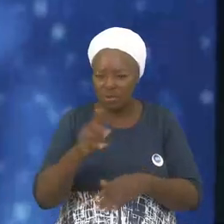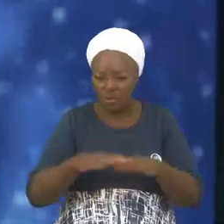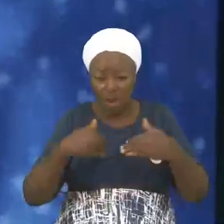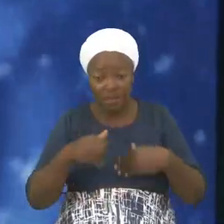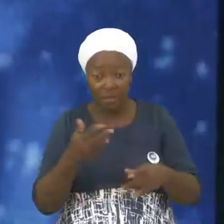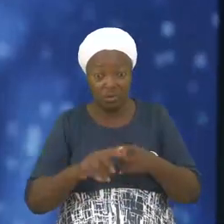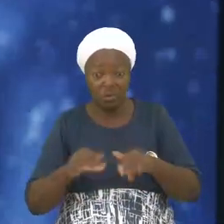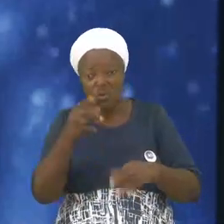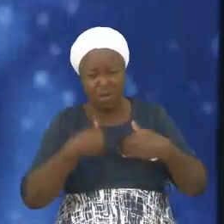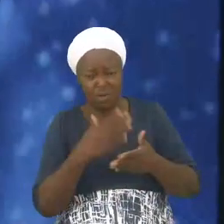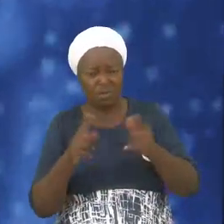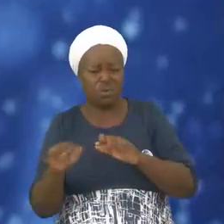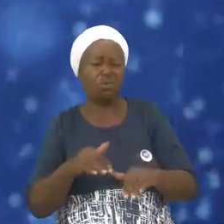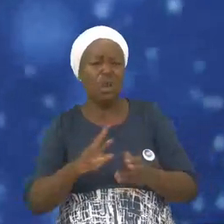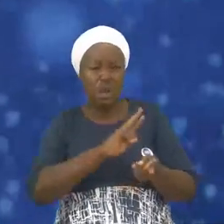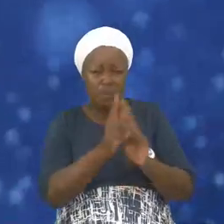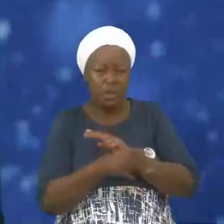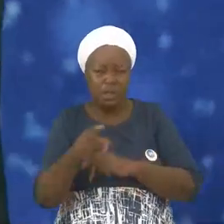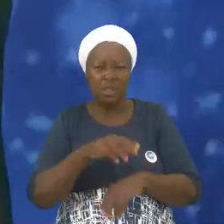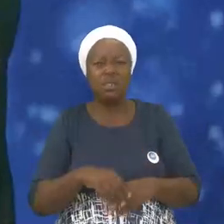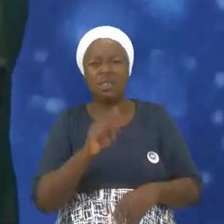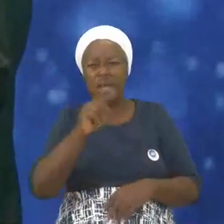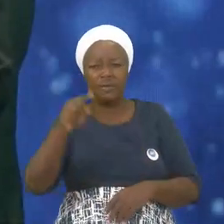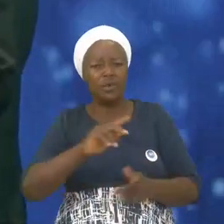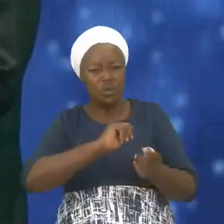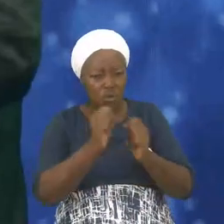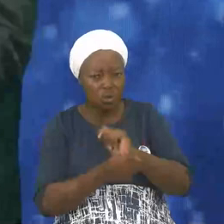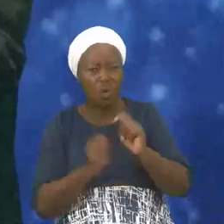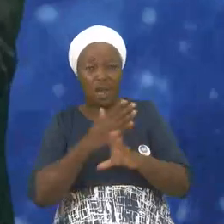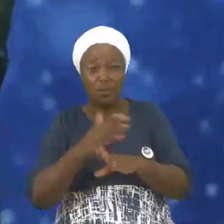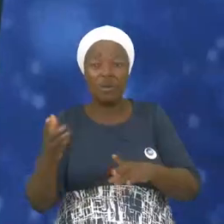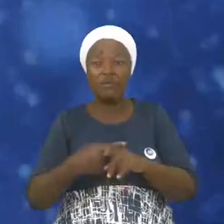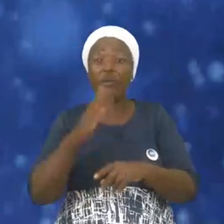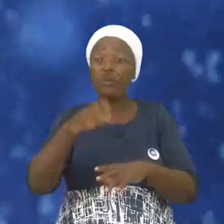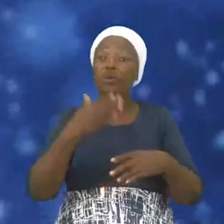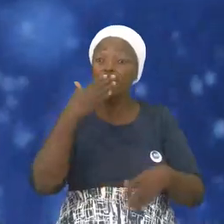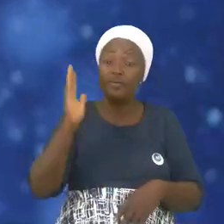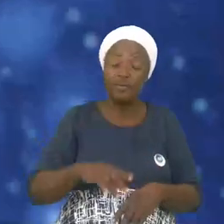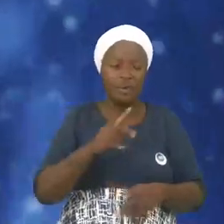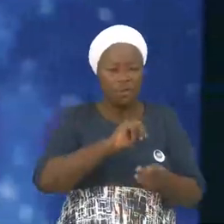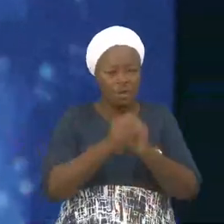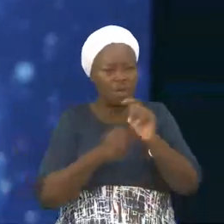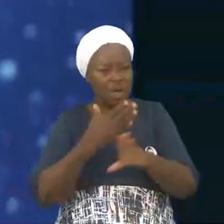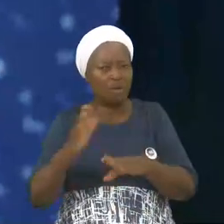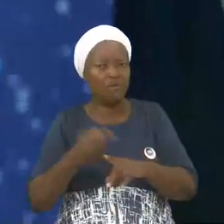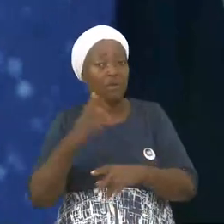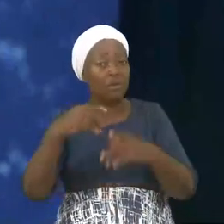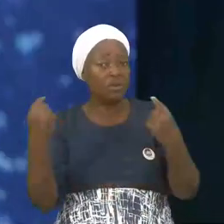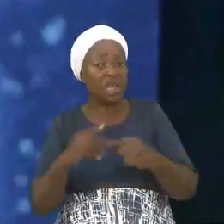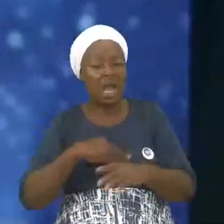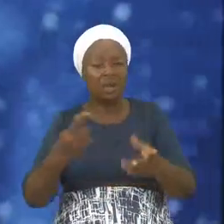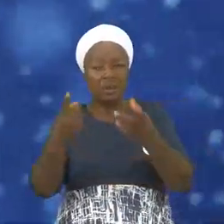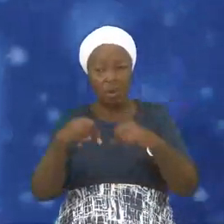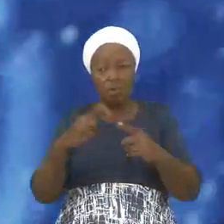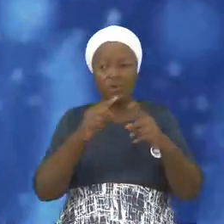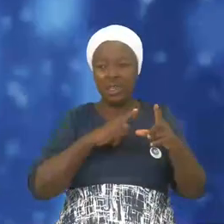Repentez-vous donc. Si quelqu'un dit que tu n'as rien à faire, tu as quelque chose à faire. Repentez-vous donc, détournez-vous de vos